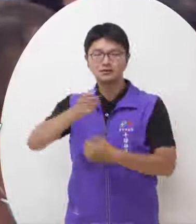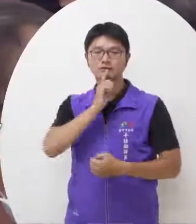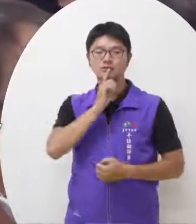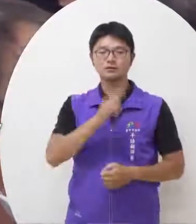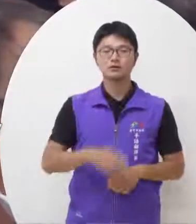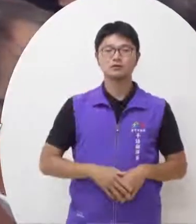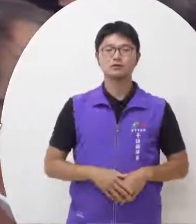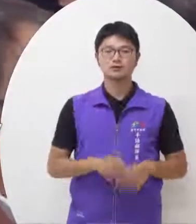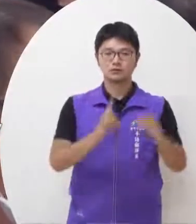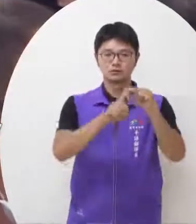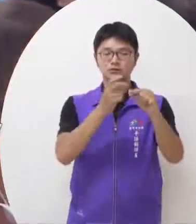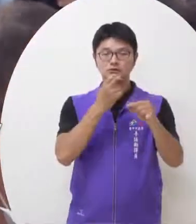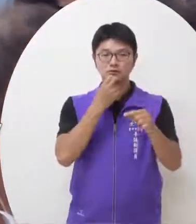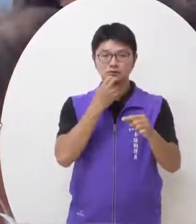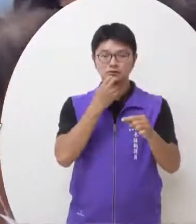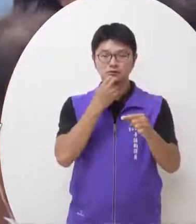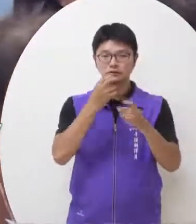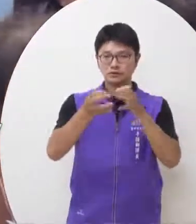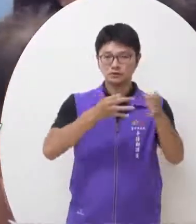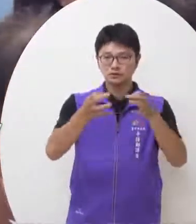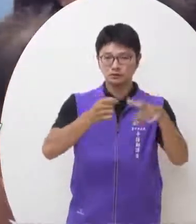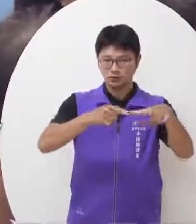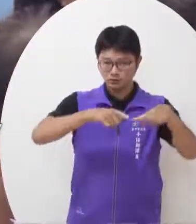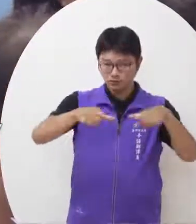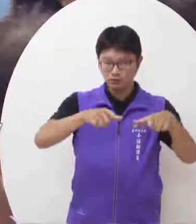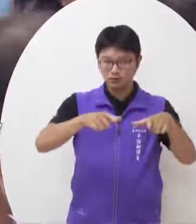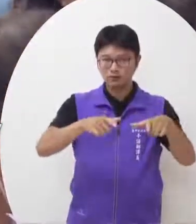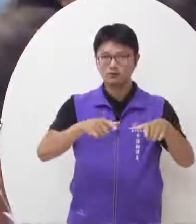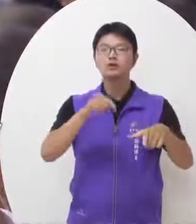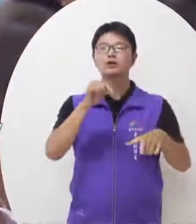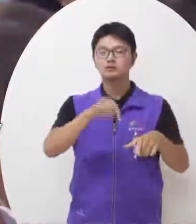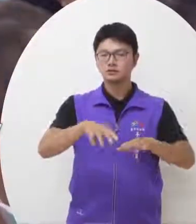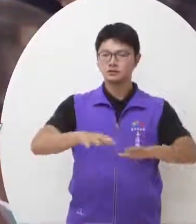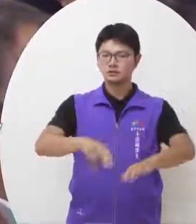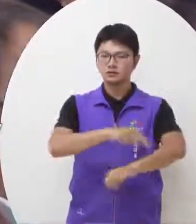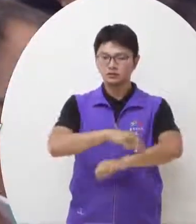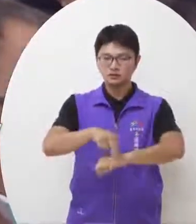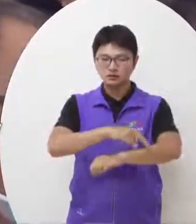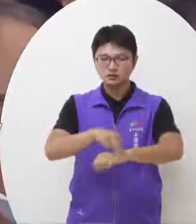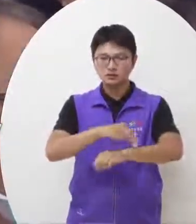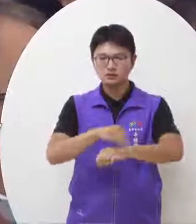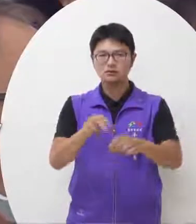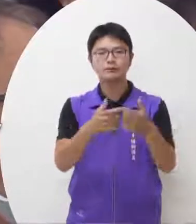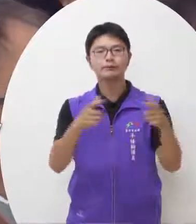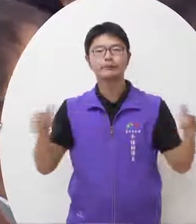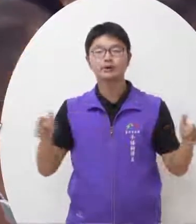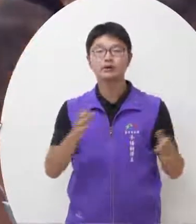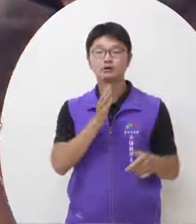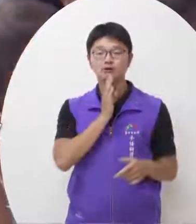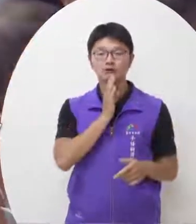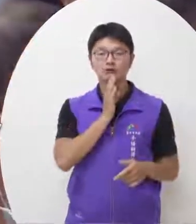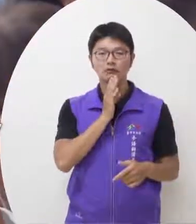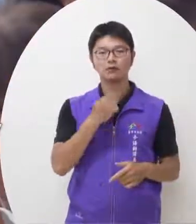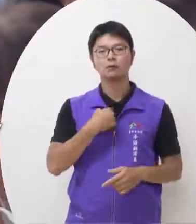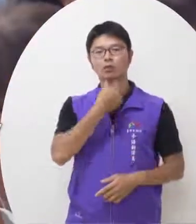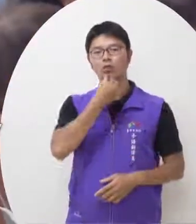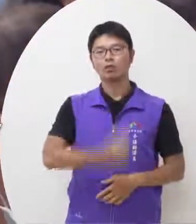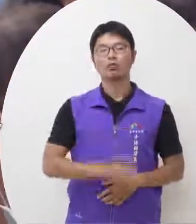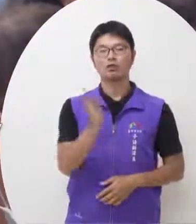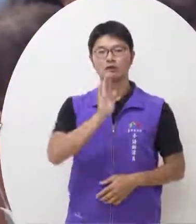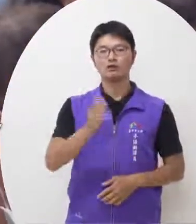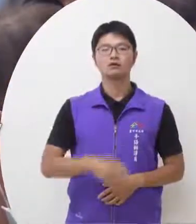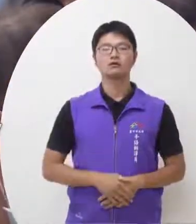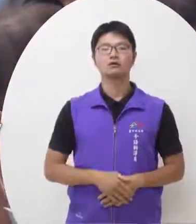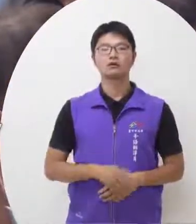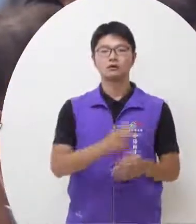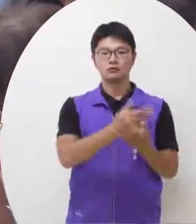园经贸园区这个目前很多方面的建设我就不多赘述了，包括美术馆这